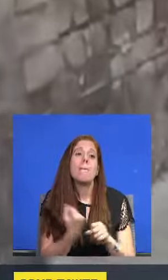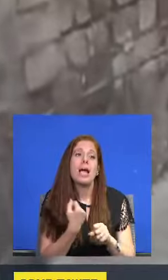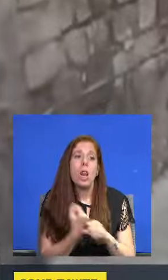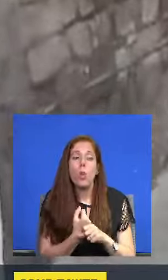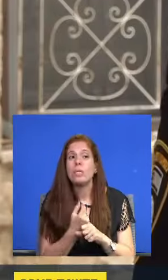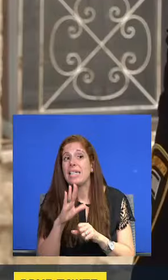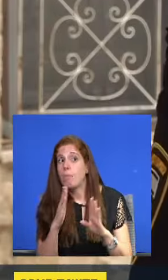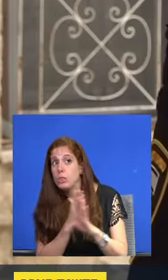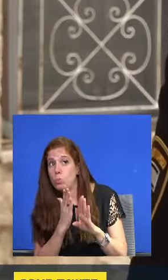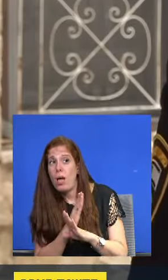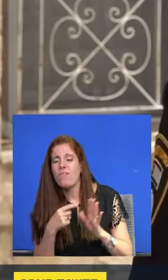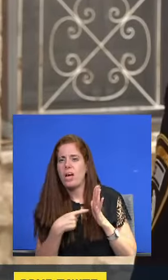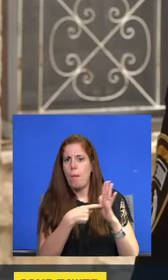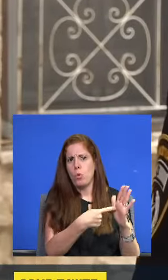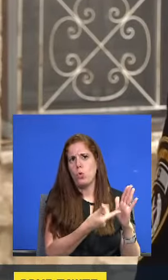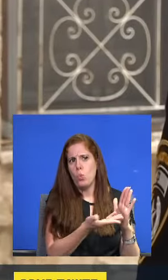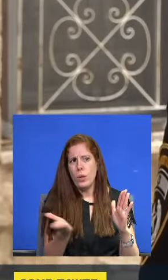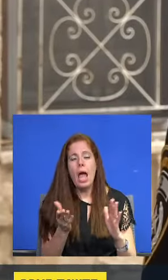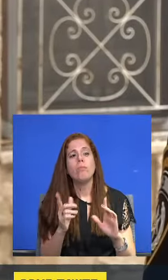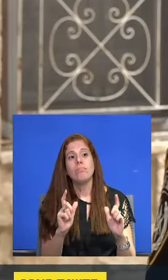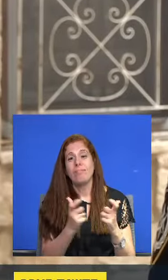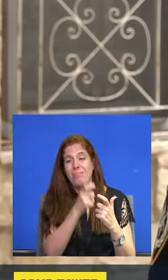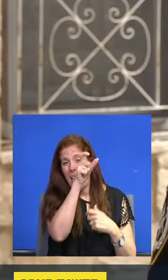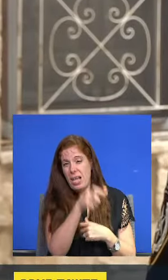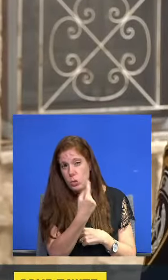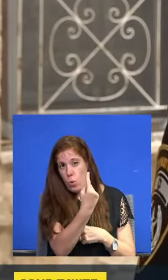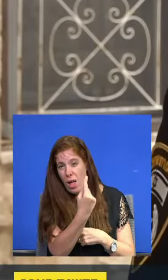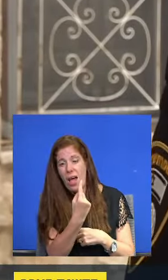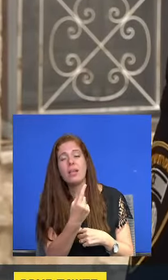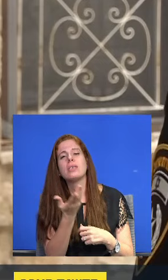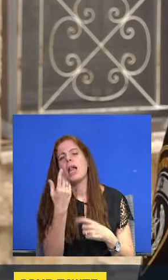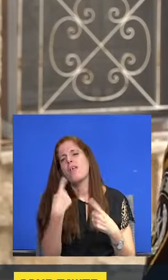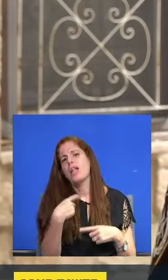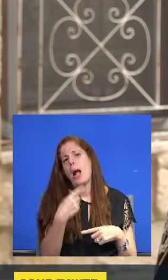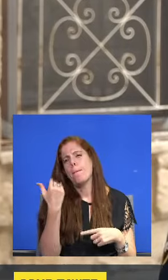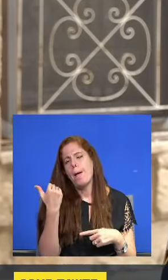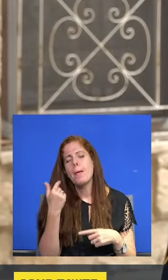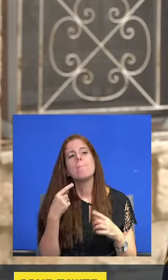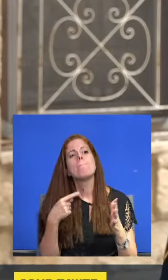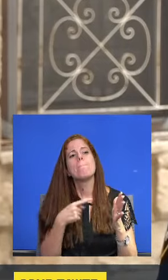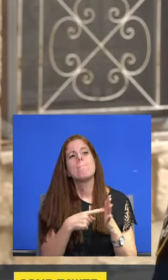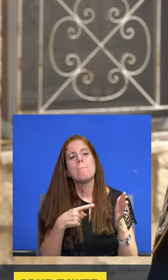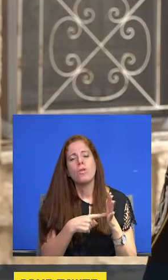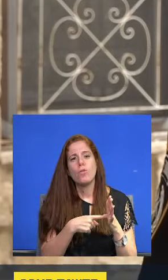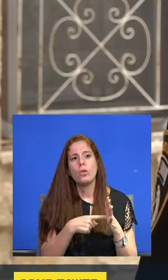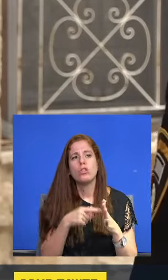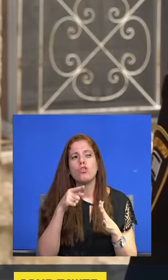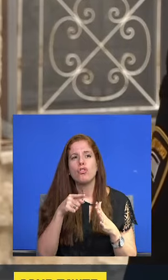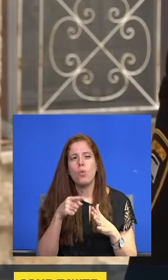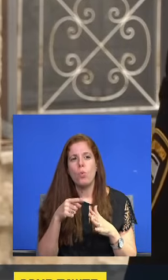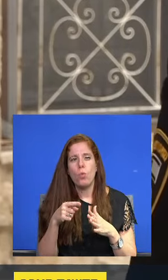גלויה. עצור אחד הוא בעצם עצור שנעצר על אירוע מלפני מספר ימים בעקבות גילוי ערנות